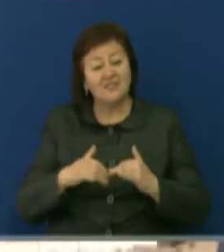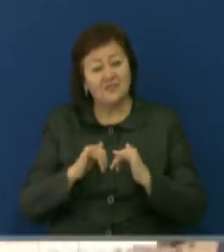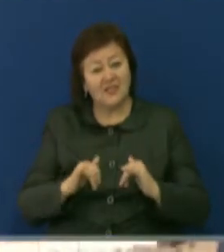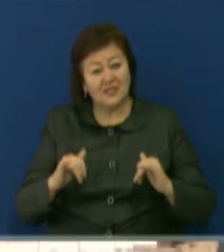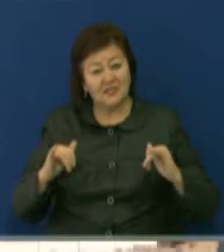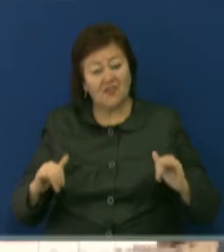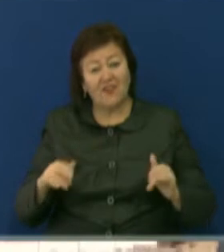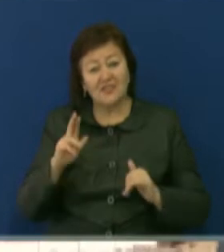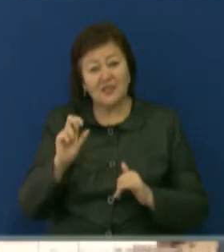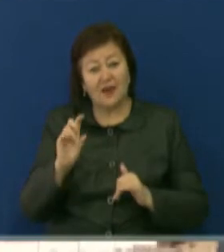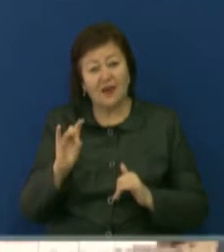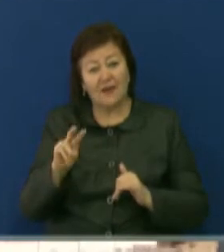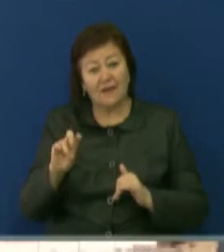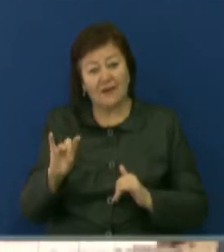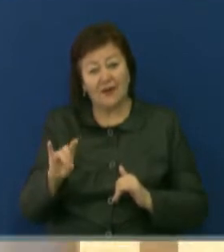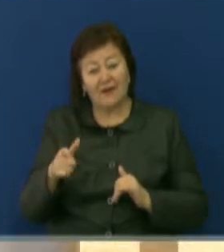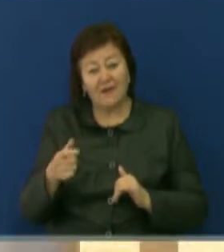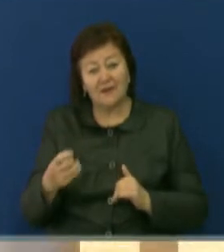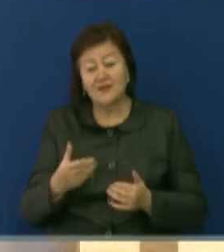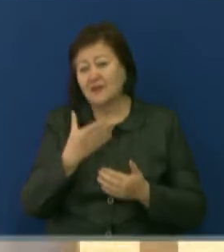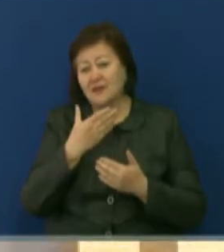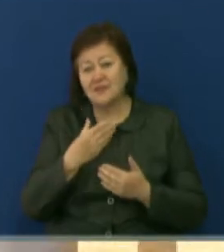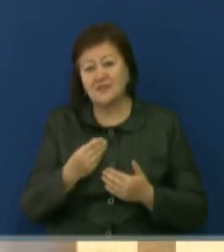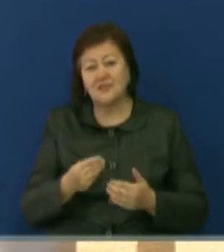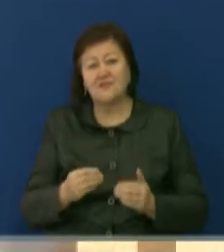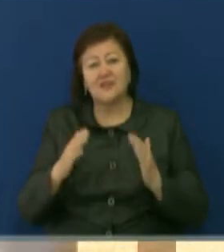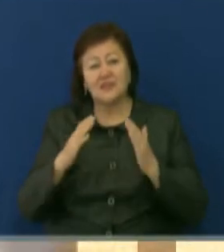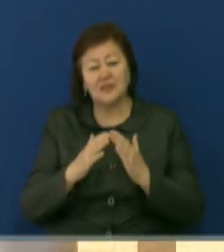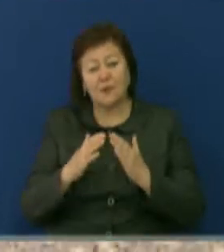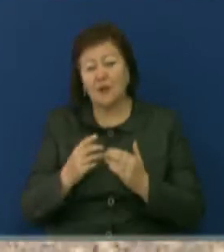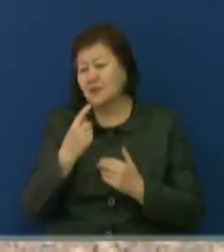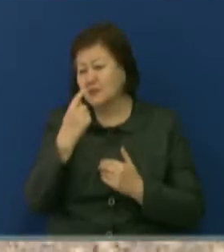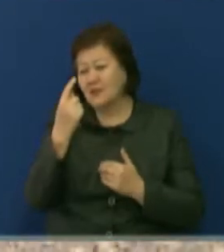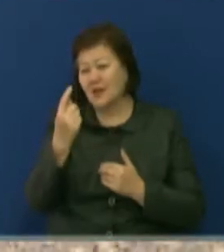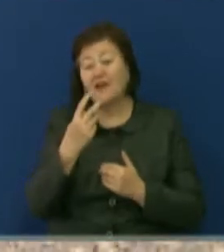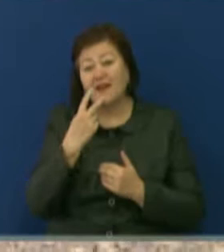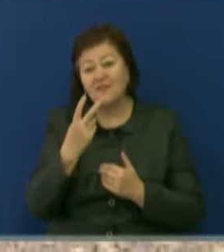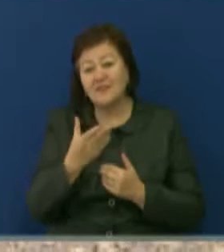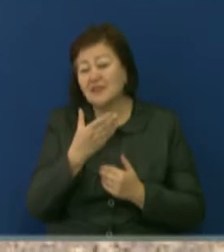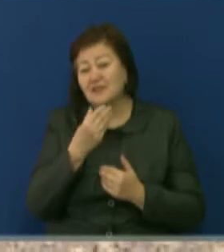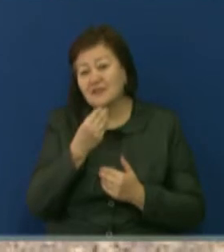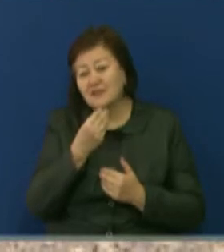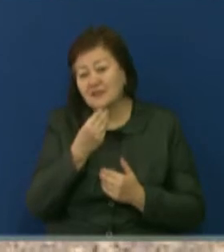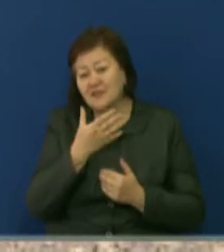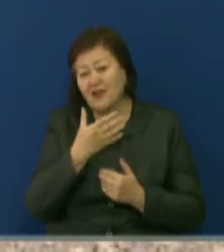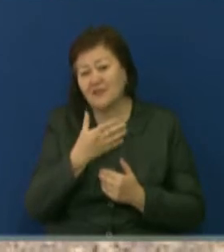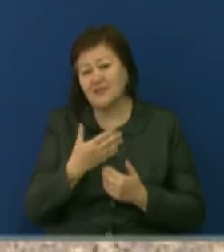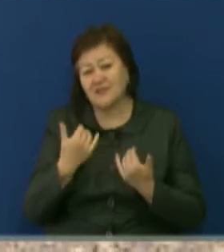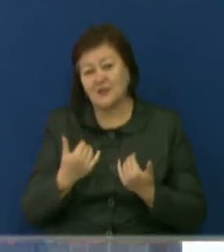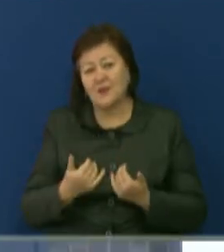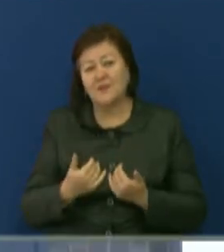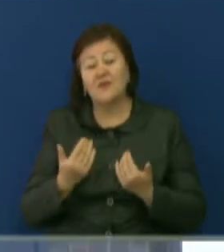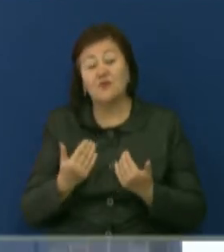ауданы бүгінде көпшіліктің аузында. Сәулеті жарасқан көпқабатты тұрғын үйлер алыстан көз тартады. Жаңа ауданның көркін келтіріп тұрғанда